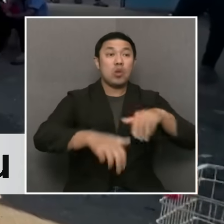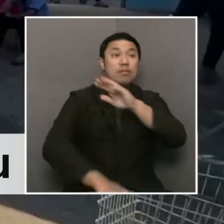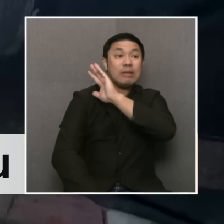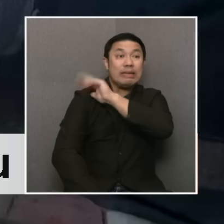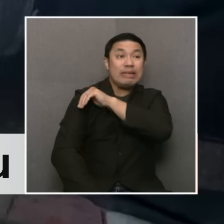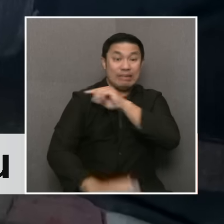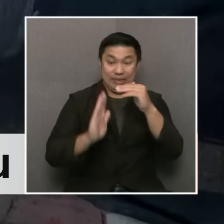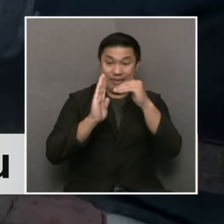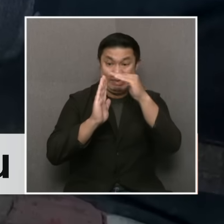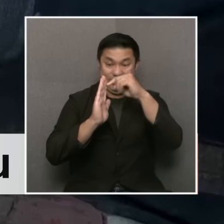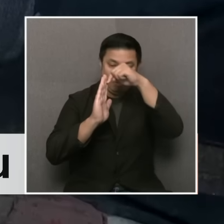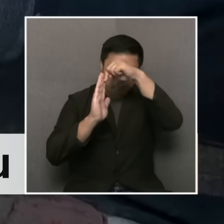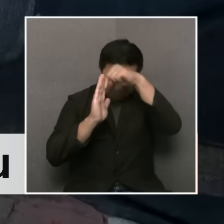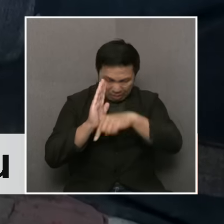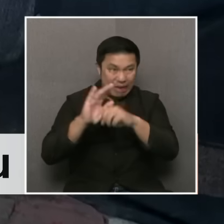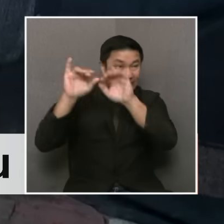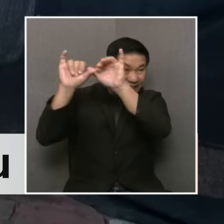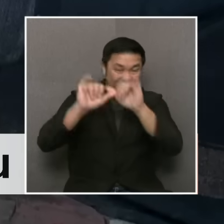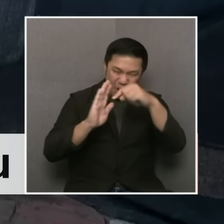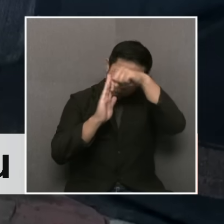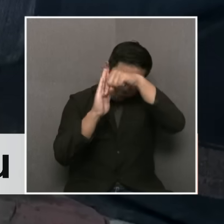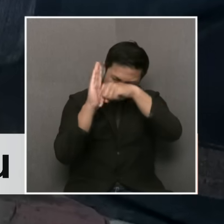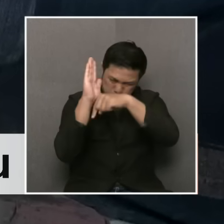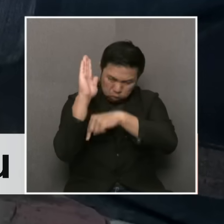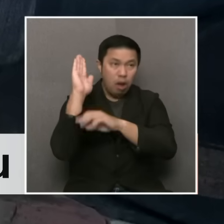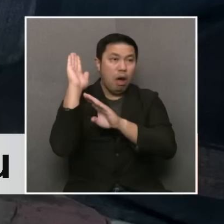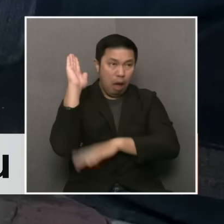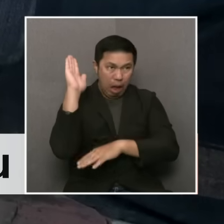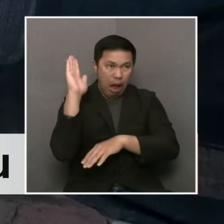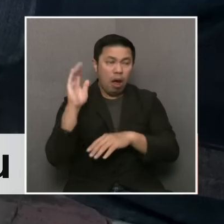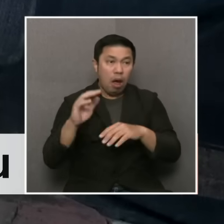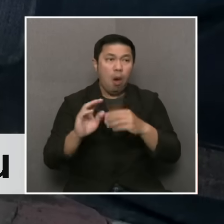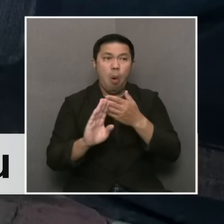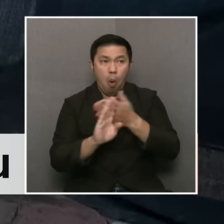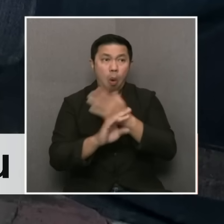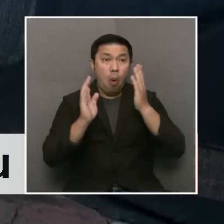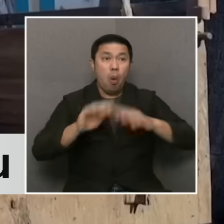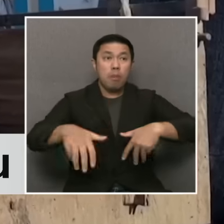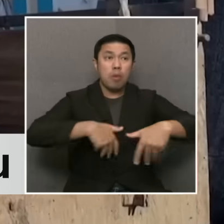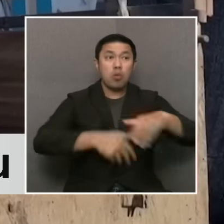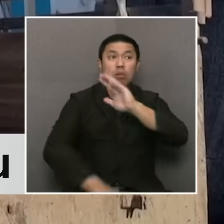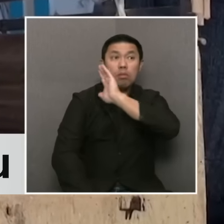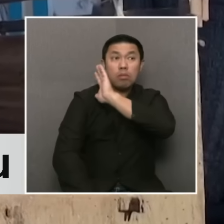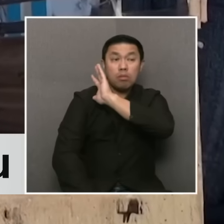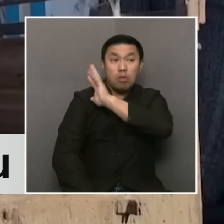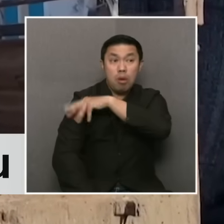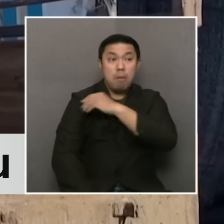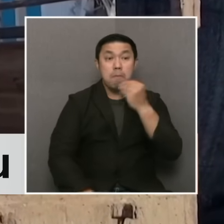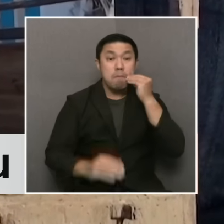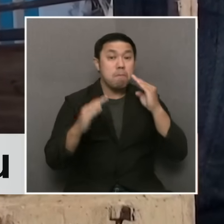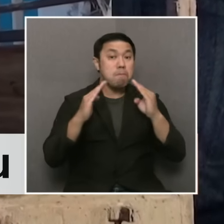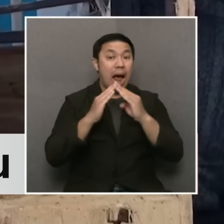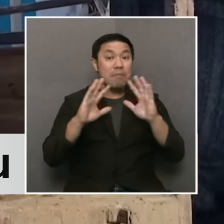าเหนือต้องมีการอพยพลงใต้ก่อนเกิดการโจมตีทำให้ชาวปาเลสไตน์ไร้ที่อยู่อาศั